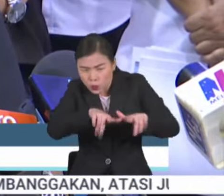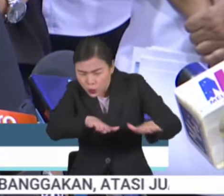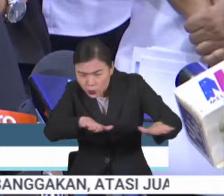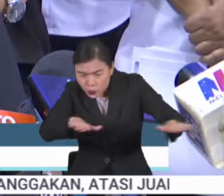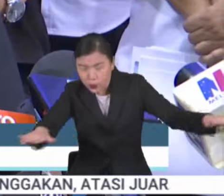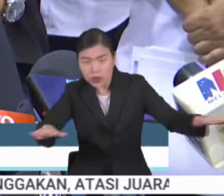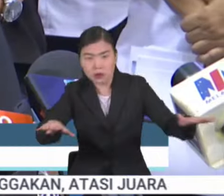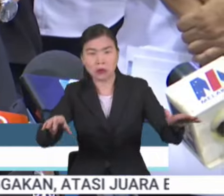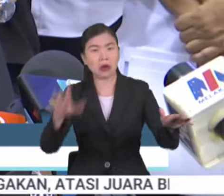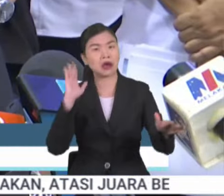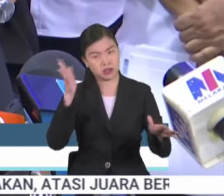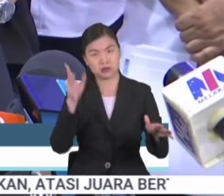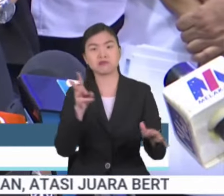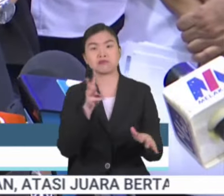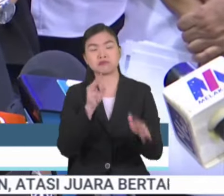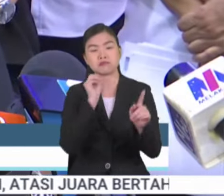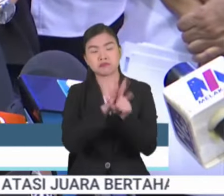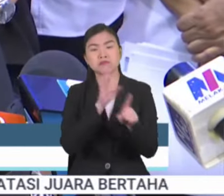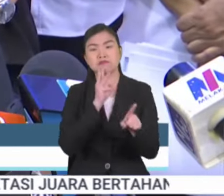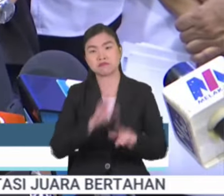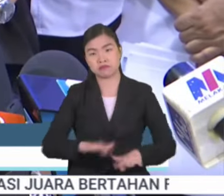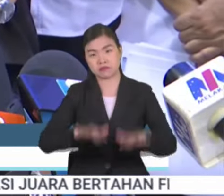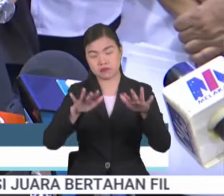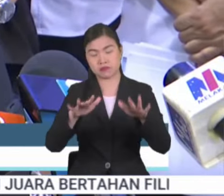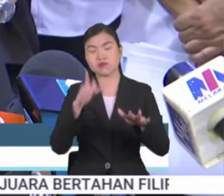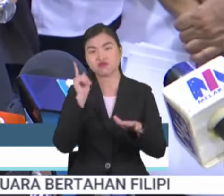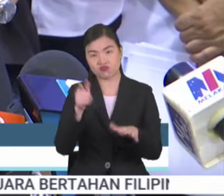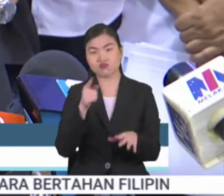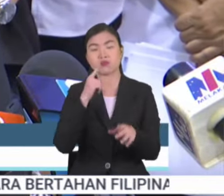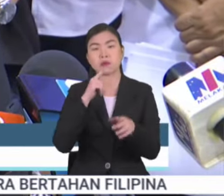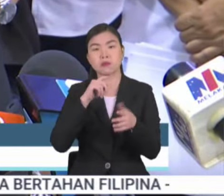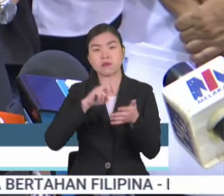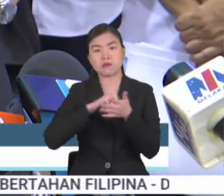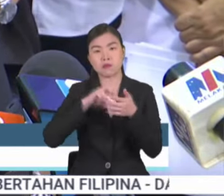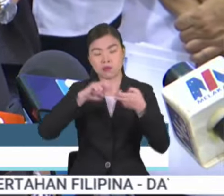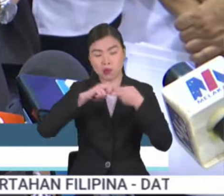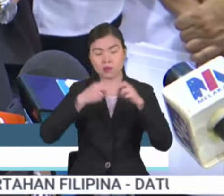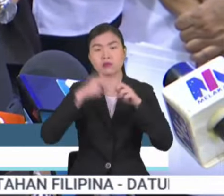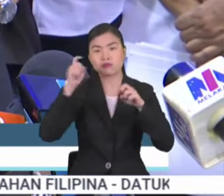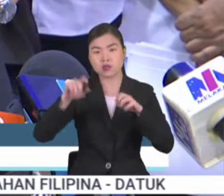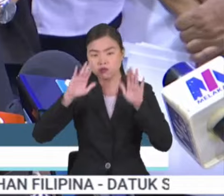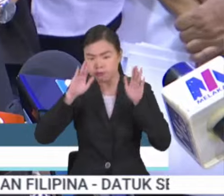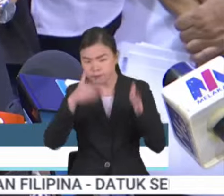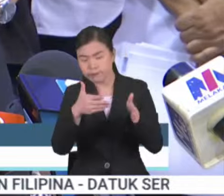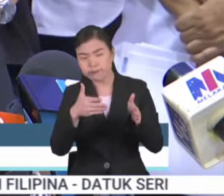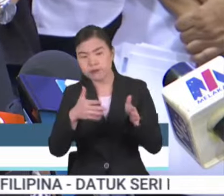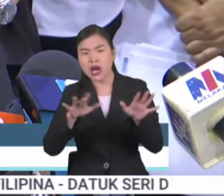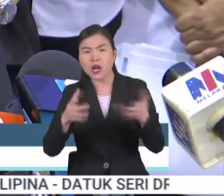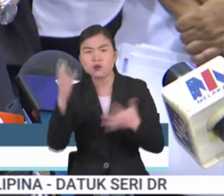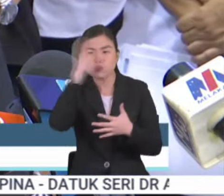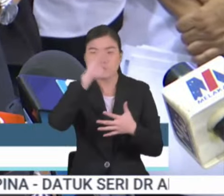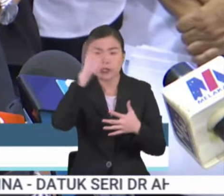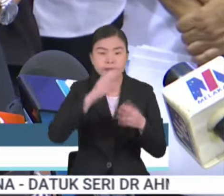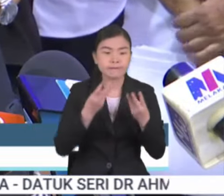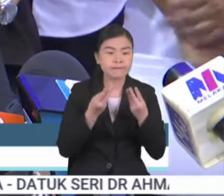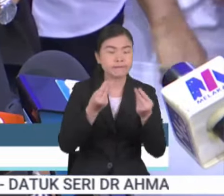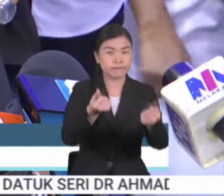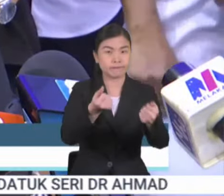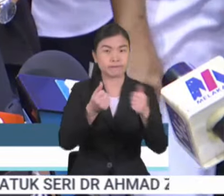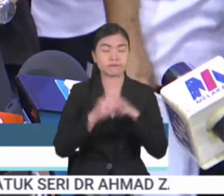air. Itu juga satu masalah yang perlu dilihat untuk mencari jalan